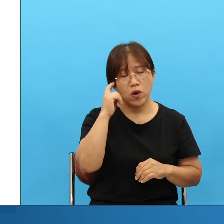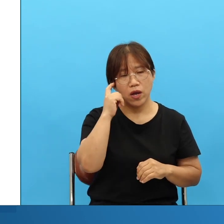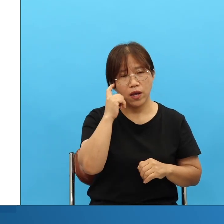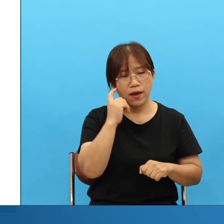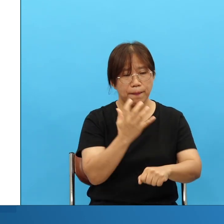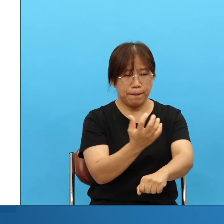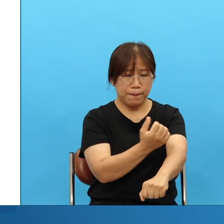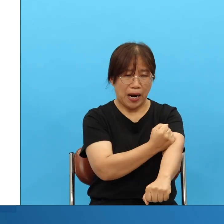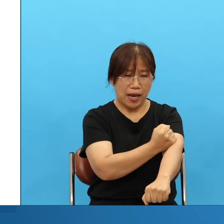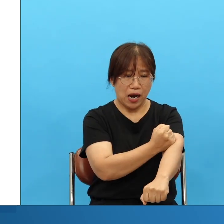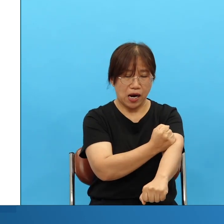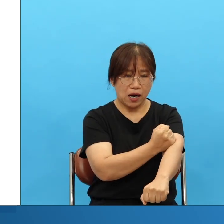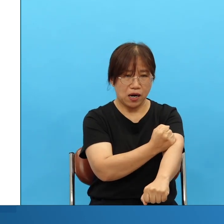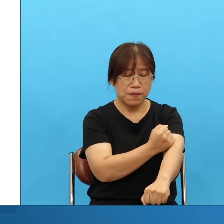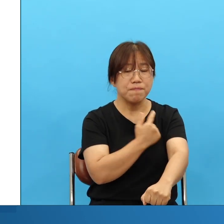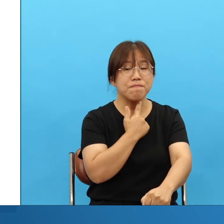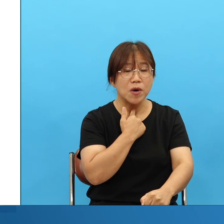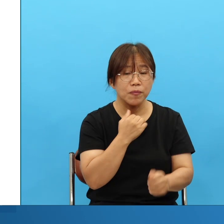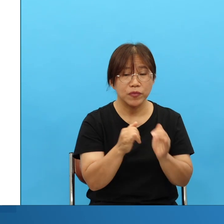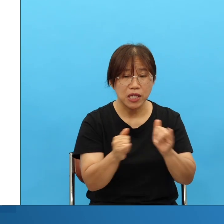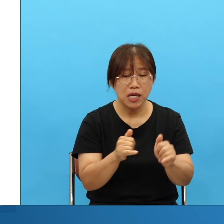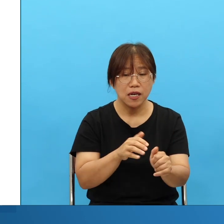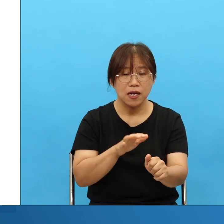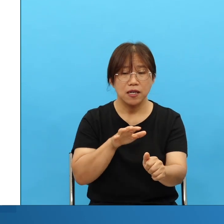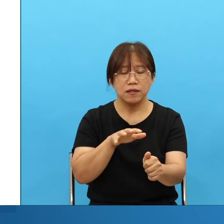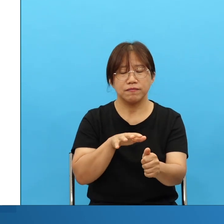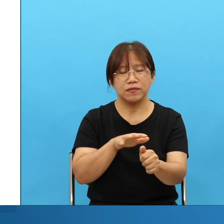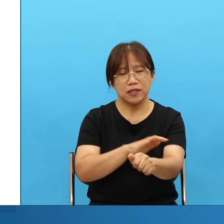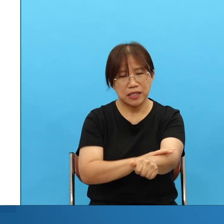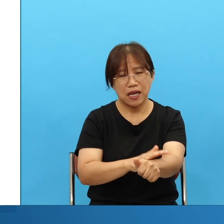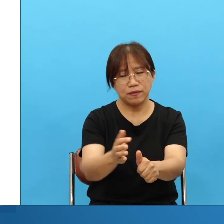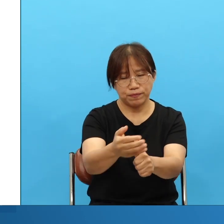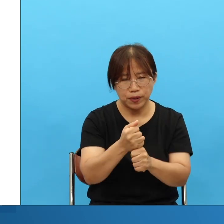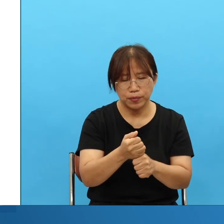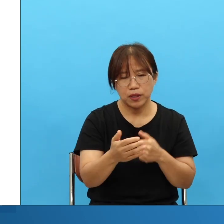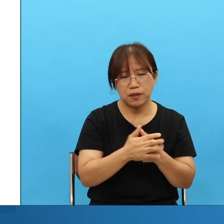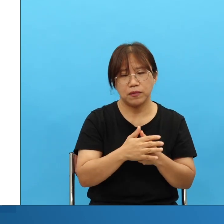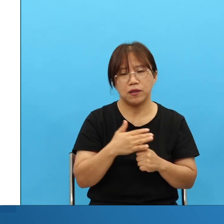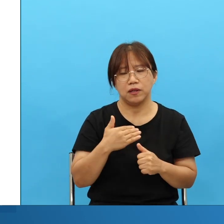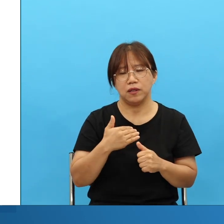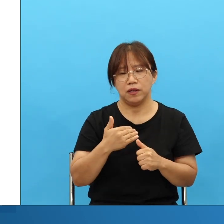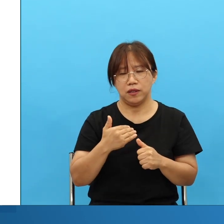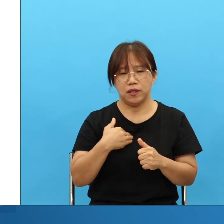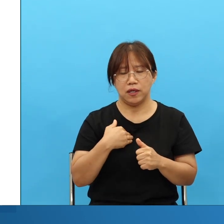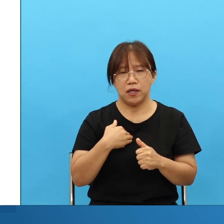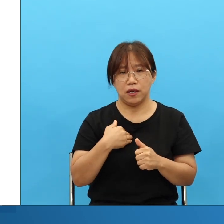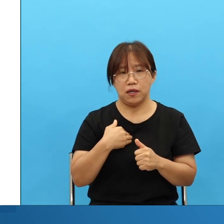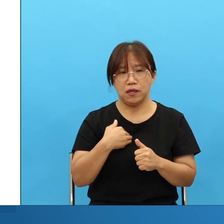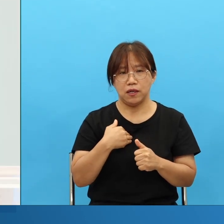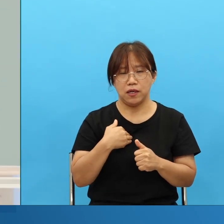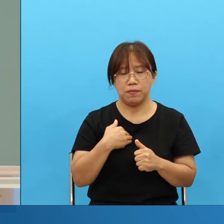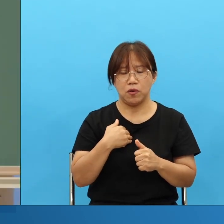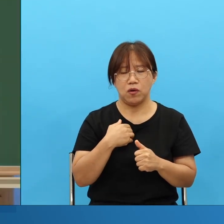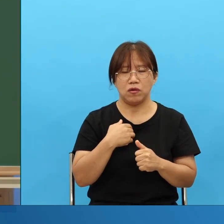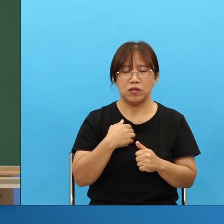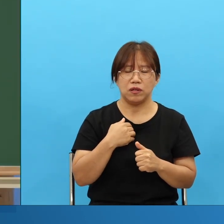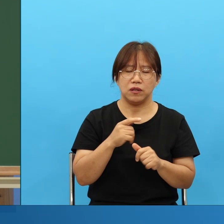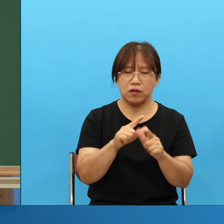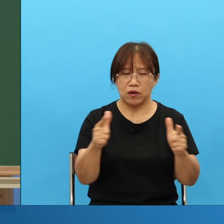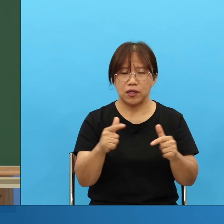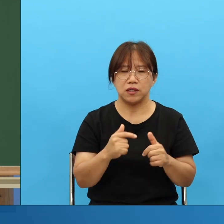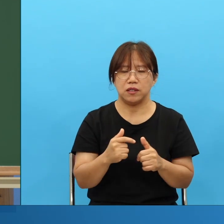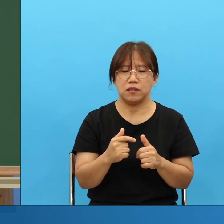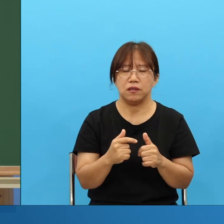검찰청에서 마약 사범 잡는 특수팀에 들어와서 지금 훈장도 받고, 그렇게